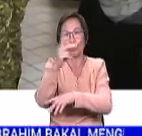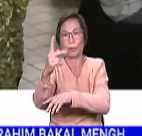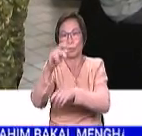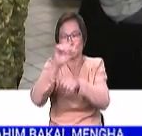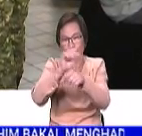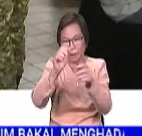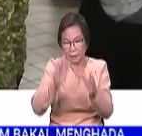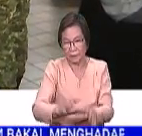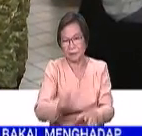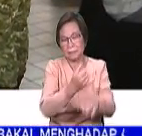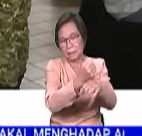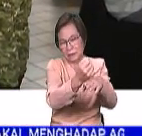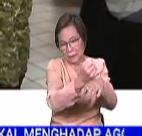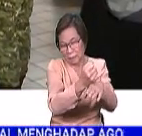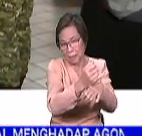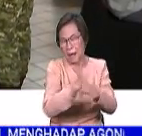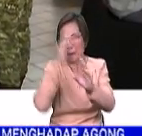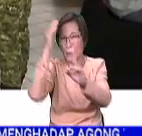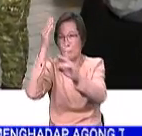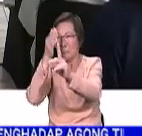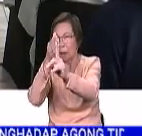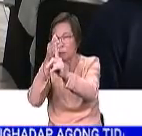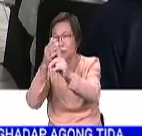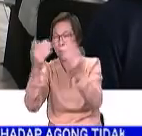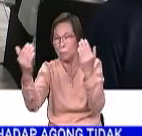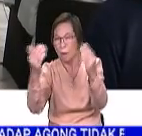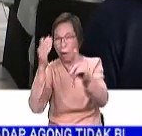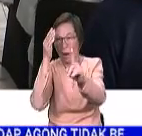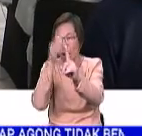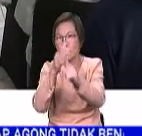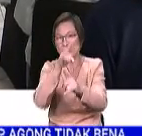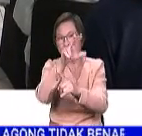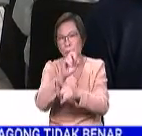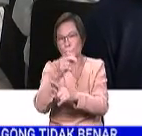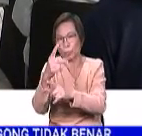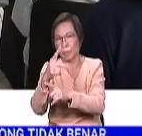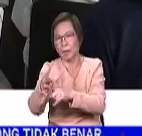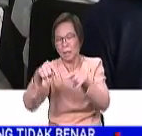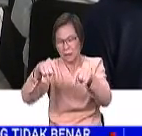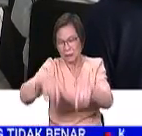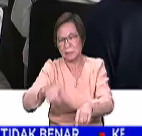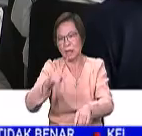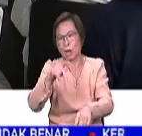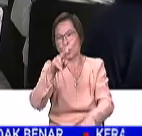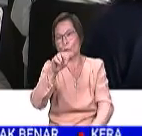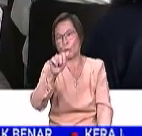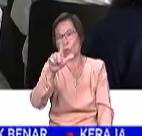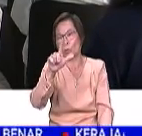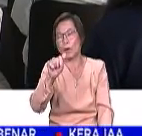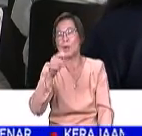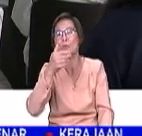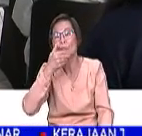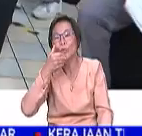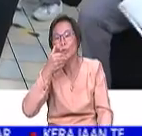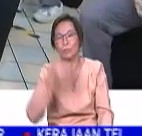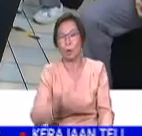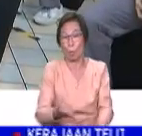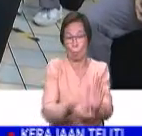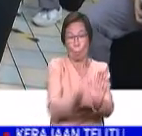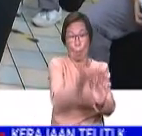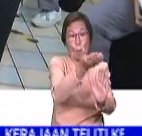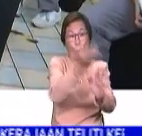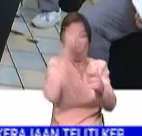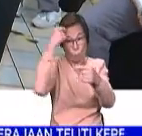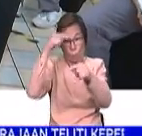warga industri berbanding sasaran awal 30.000 warga industri daerah Kuala muda peningkatan susulan